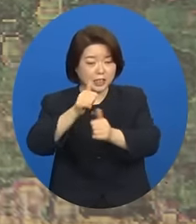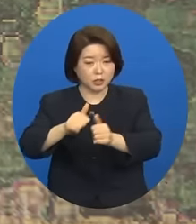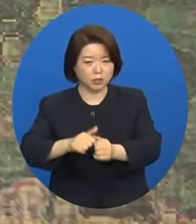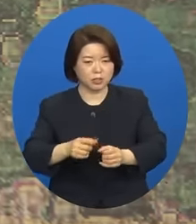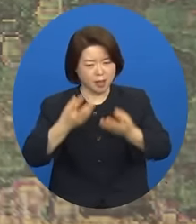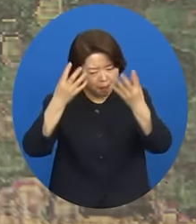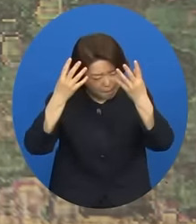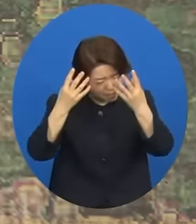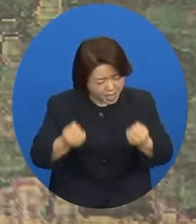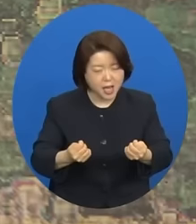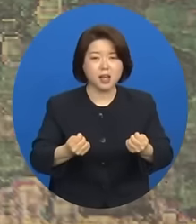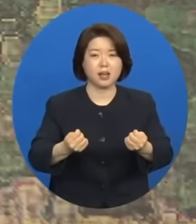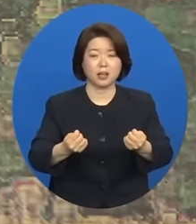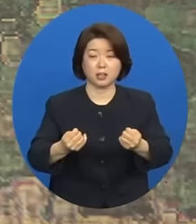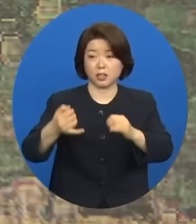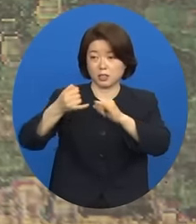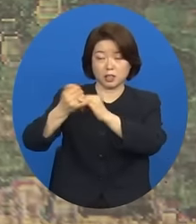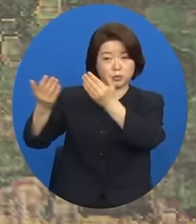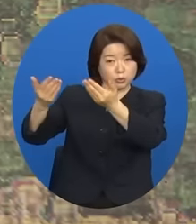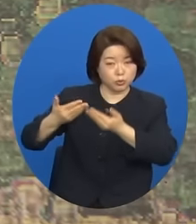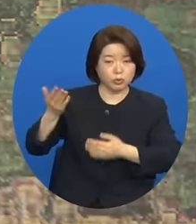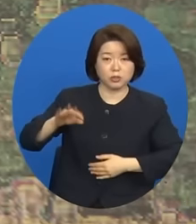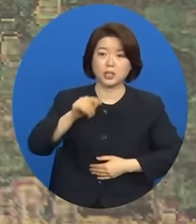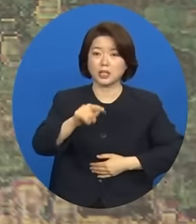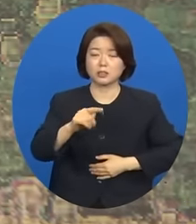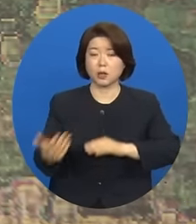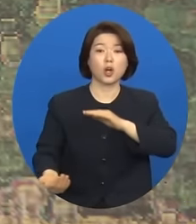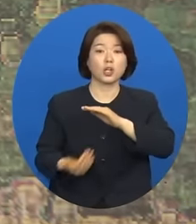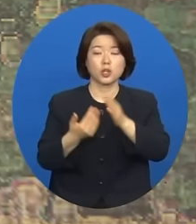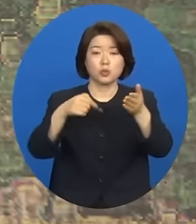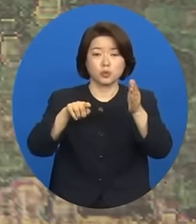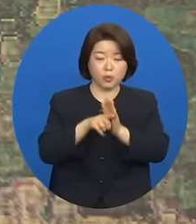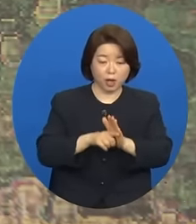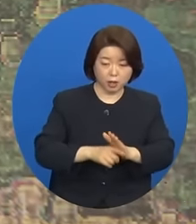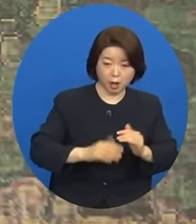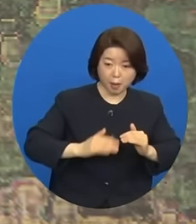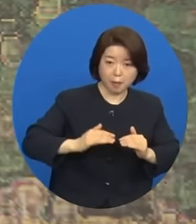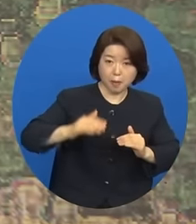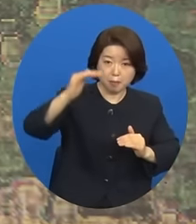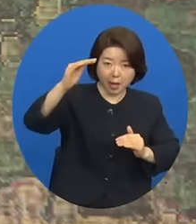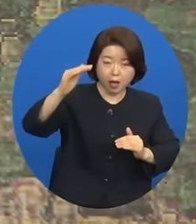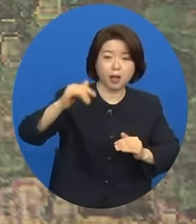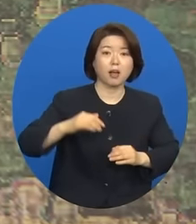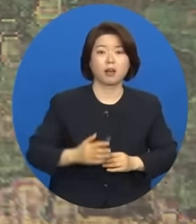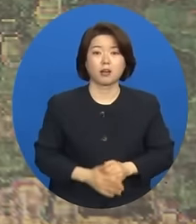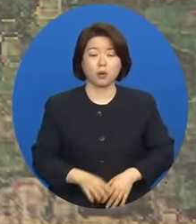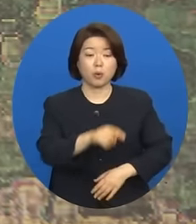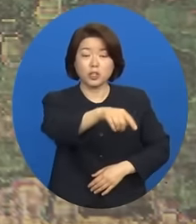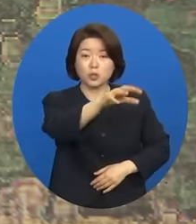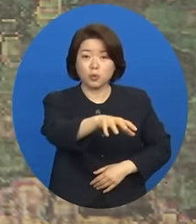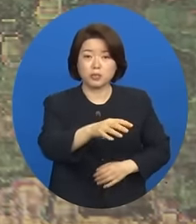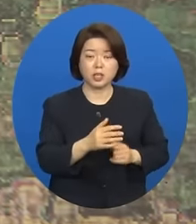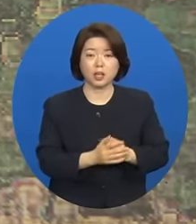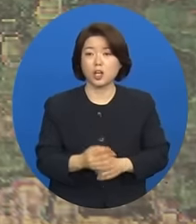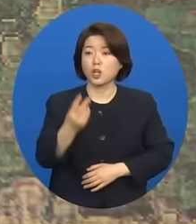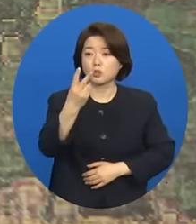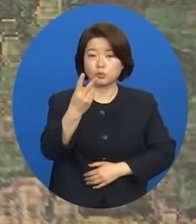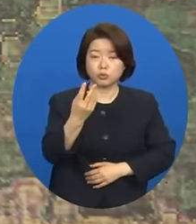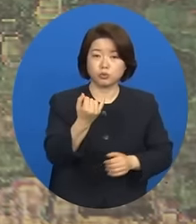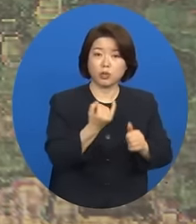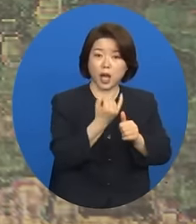많아지게 될 거야 약속하셨는데 바로 그것을 이루기 위한 단계로서 바단 아람에서 두 아내와